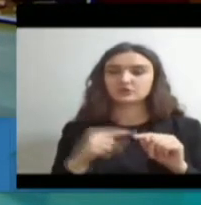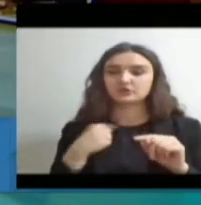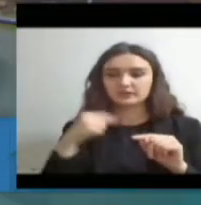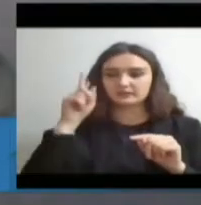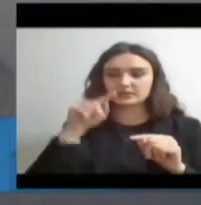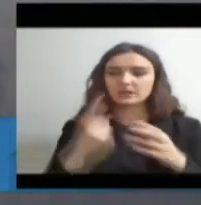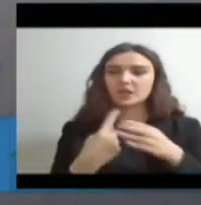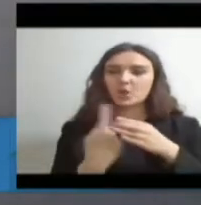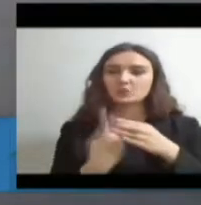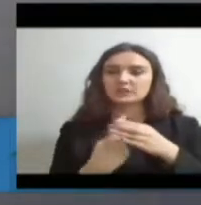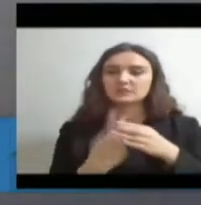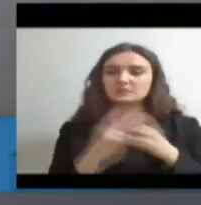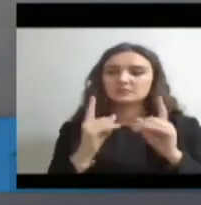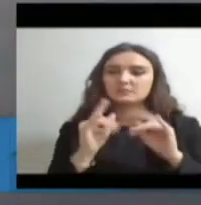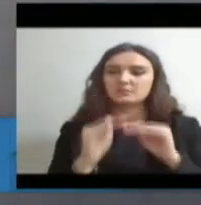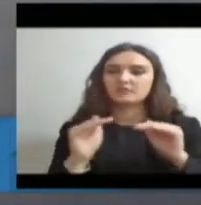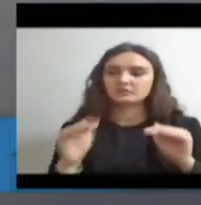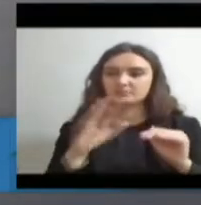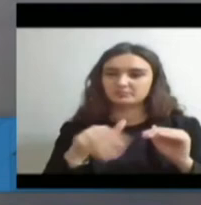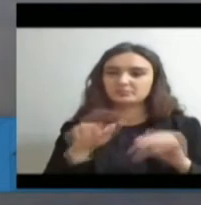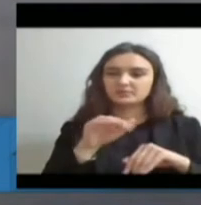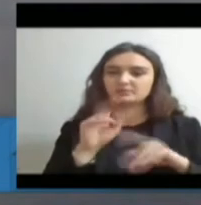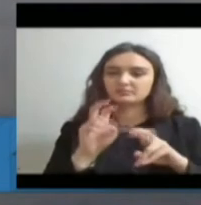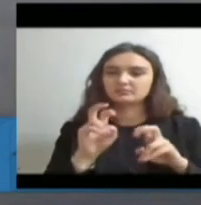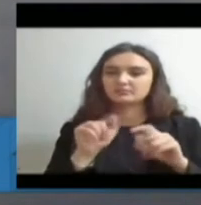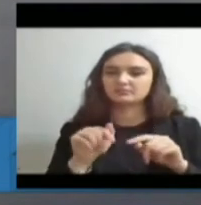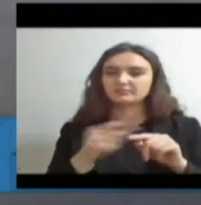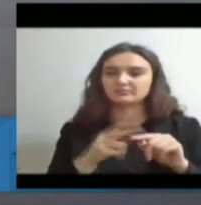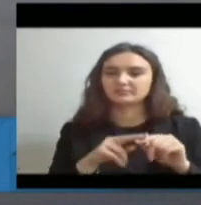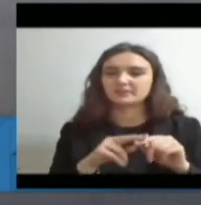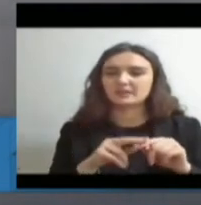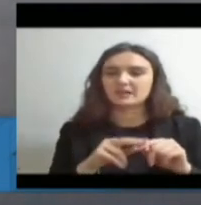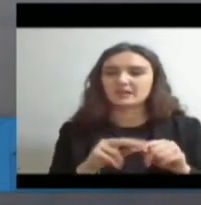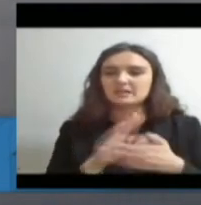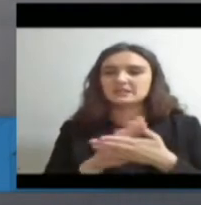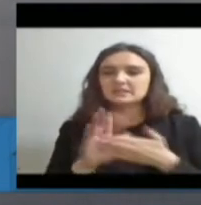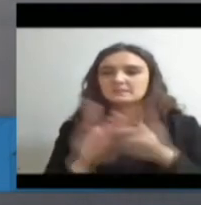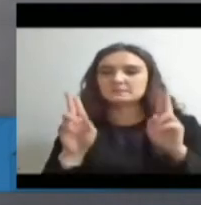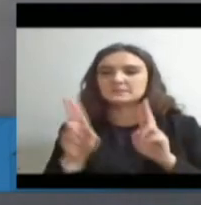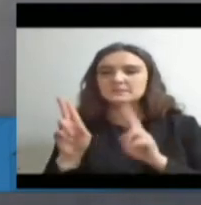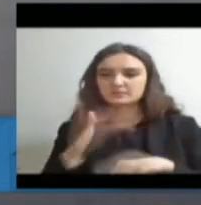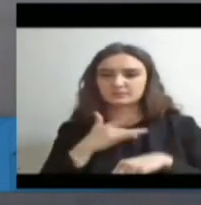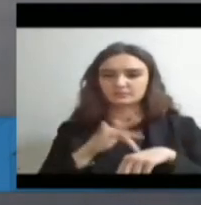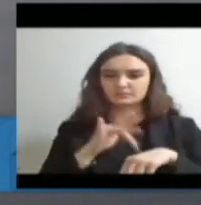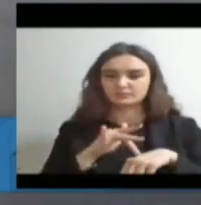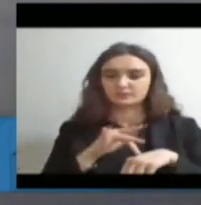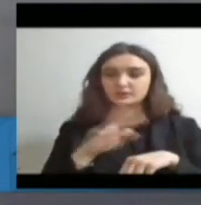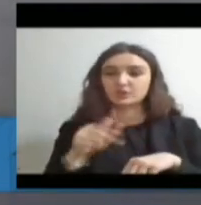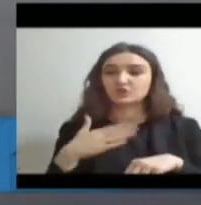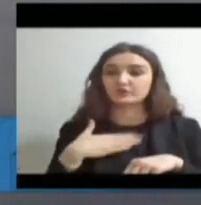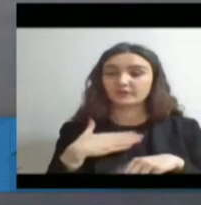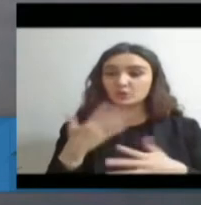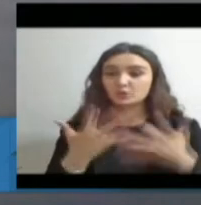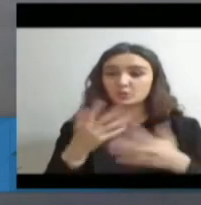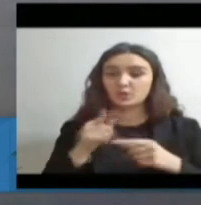აუტიზმის მქონე ბავშვები ხშირ შემთხვევაში რუტინის მოყვარულები არიან და წესების მოყვარულები არიან. და ჩვენ თუ აი ამ